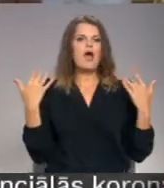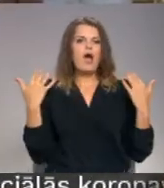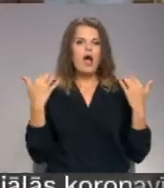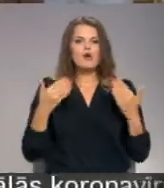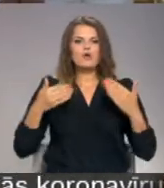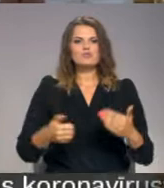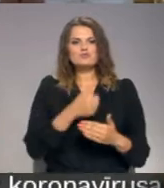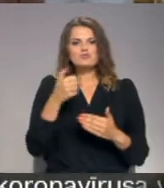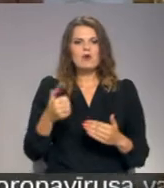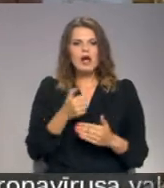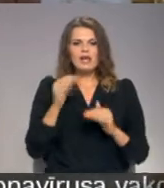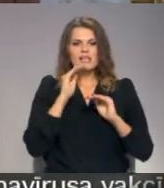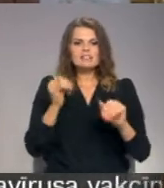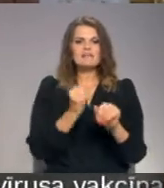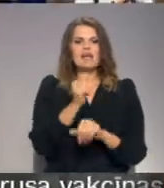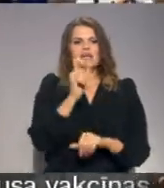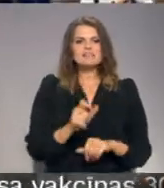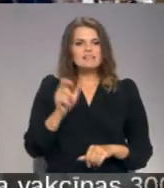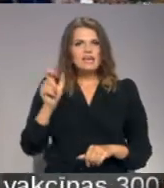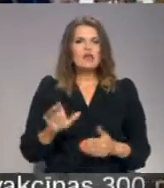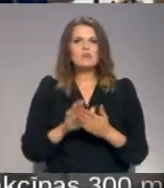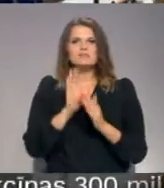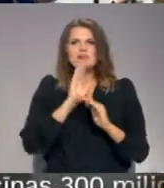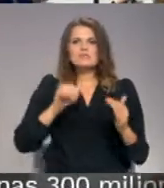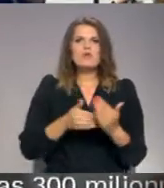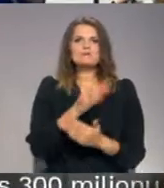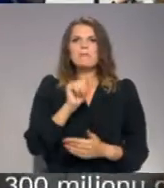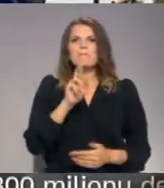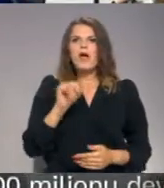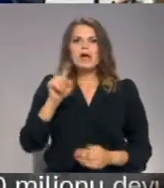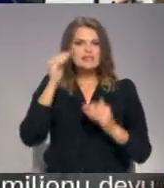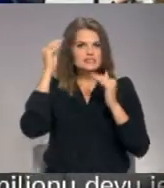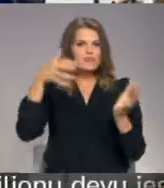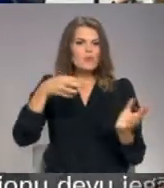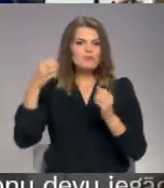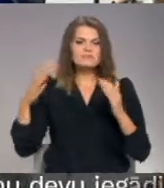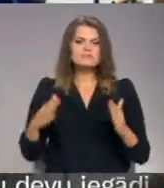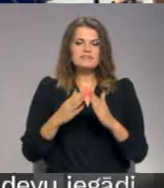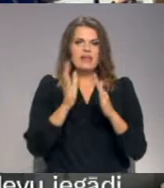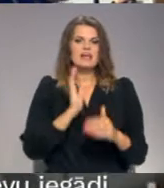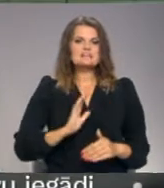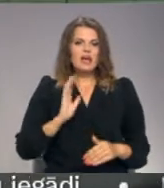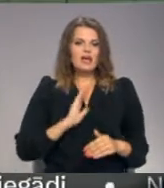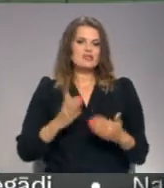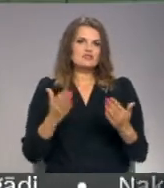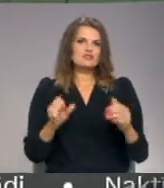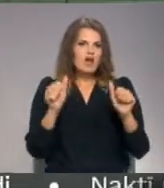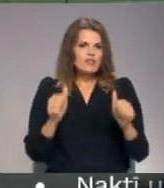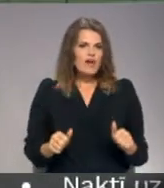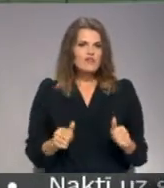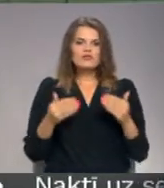Šogad kristīgi un svētceļnieki uz vissvētākās Jaunavas Marijas debesīs uzņemšanas svētkiem tiek sagaidīti šādi.